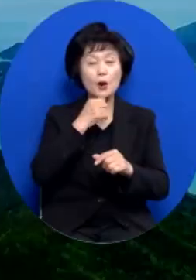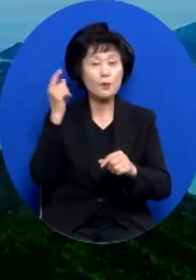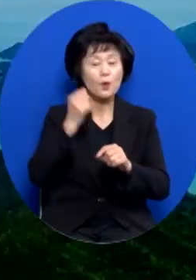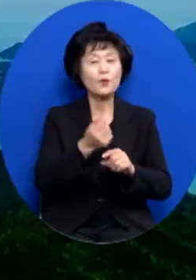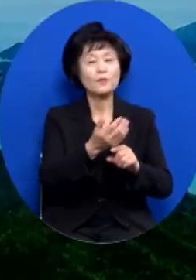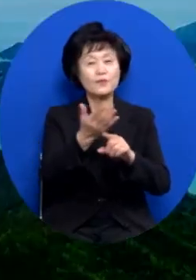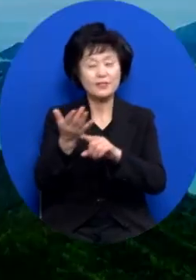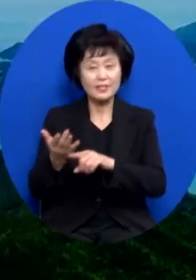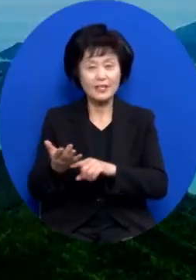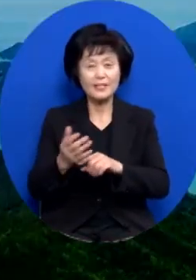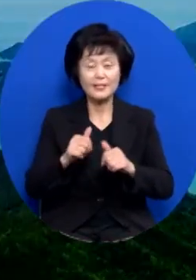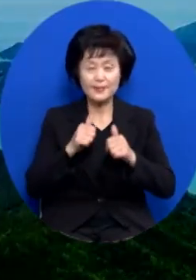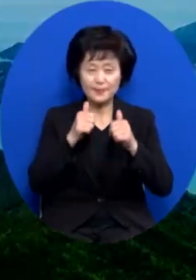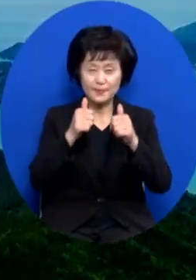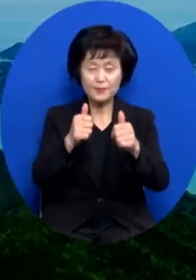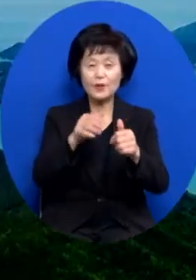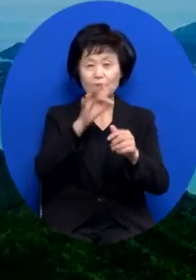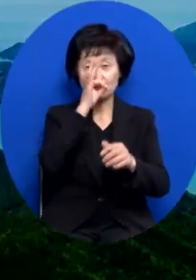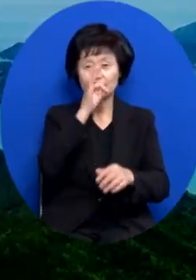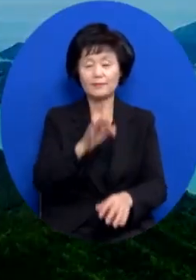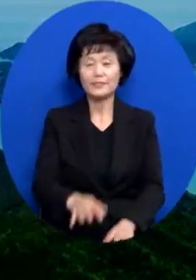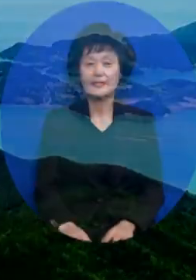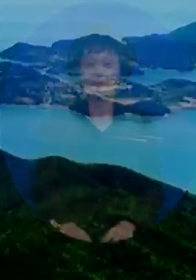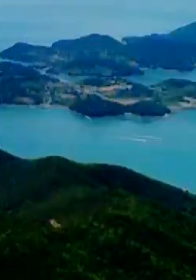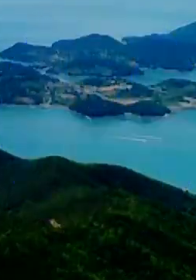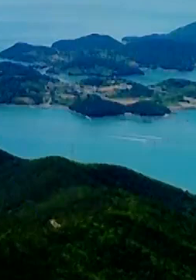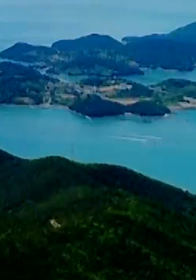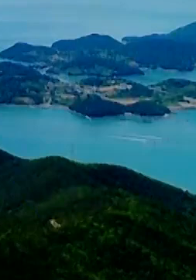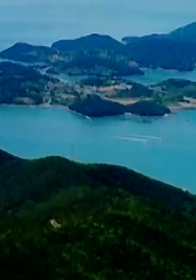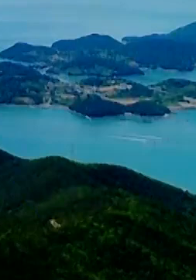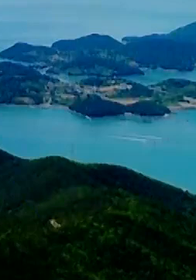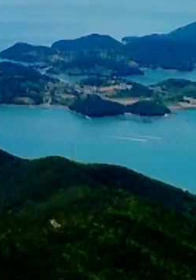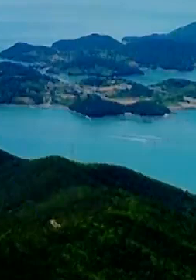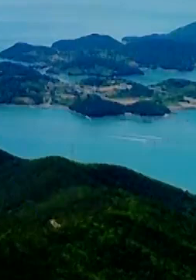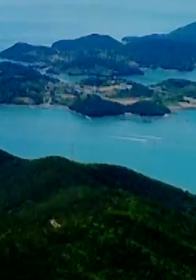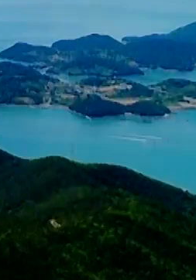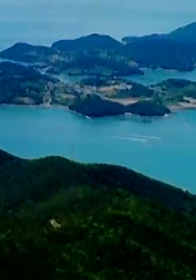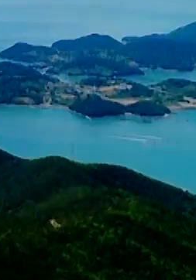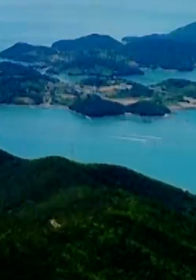지금까지 CTS 광주 스튜디오에서 호남 지역 교계 소식 전해드렸습니다.